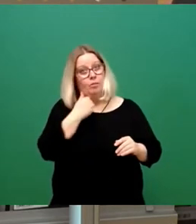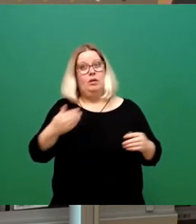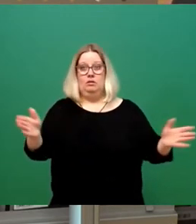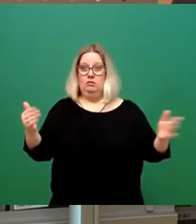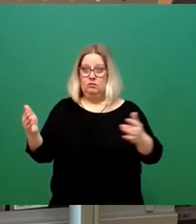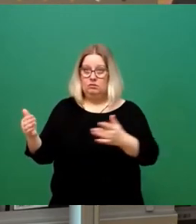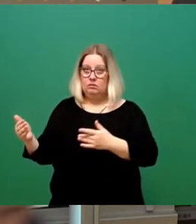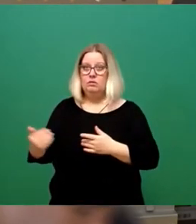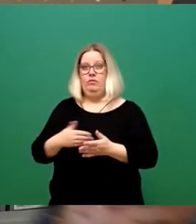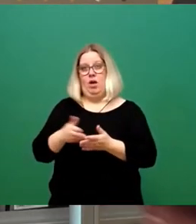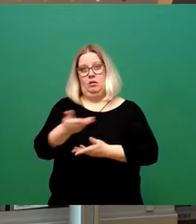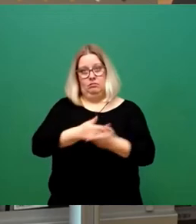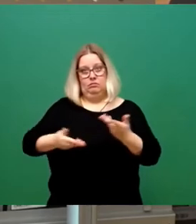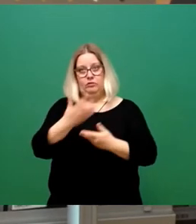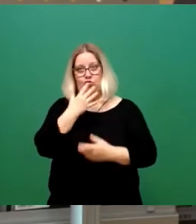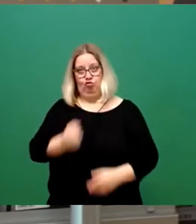Vielen Dank.